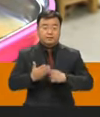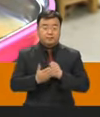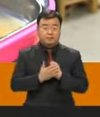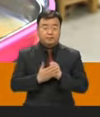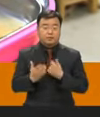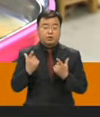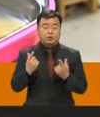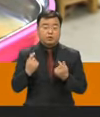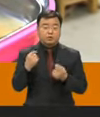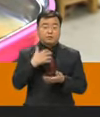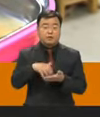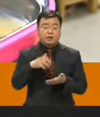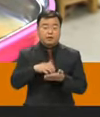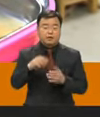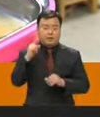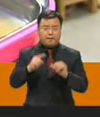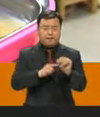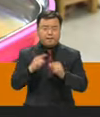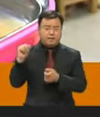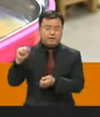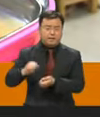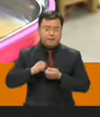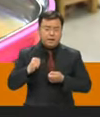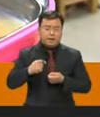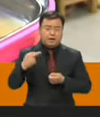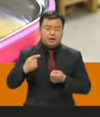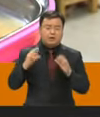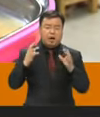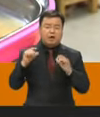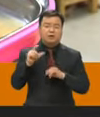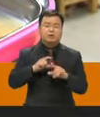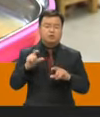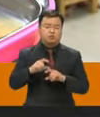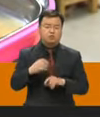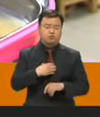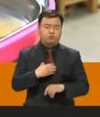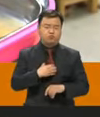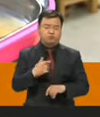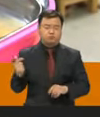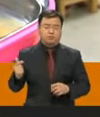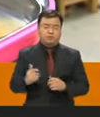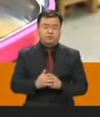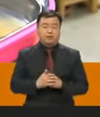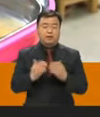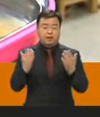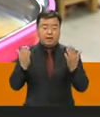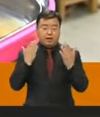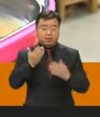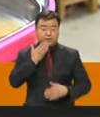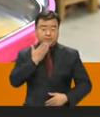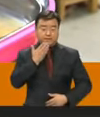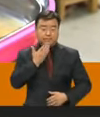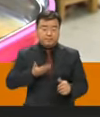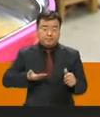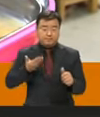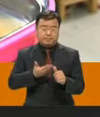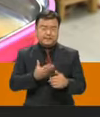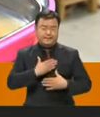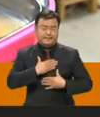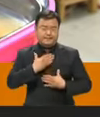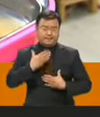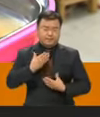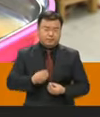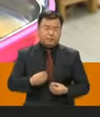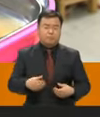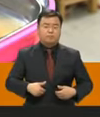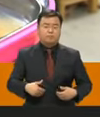양의 방사능에 노출이 돼도 더 위험하다는 게 전문가들의 의견이죠. 학교 급식의 안전을 강조하는 것도 바로 이 때문인데,